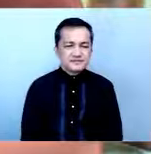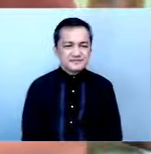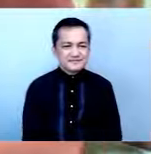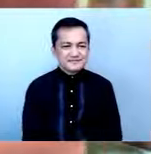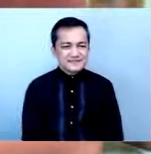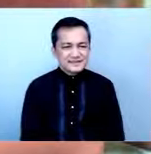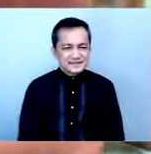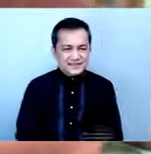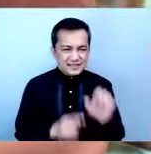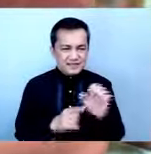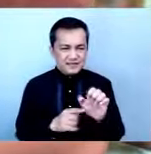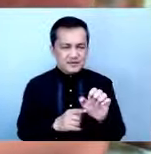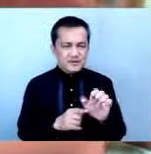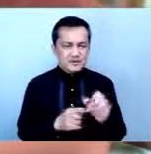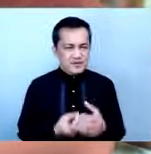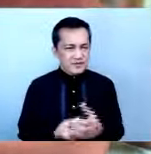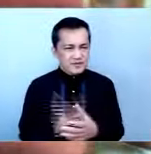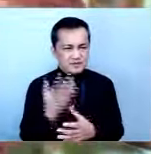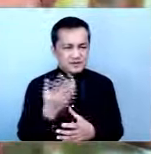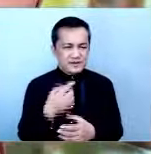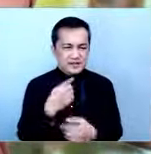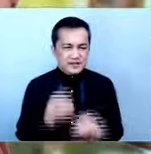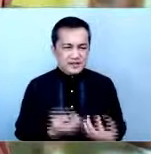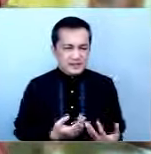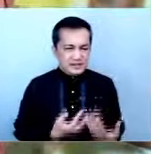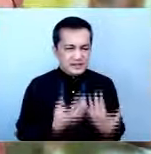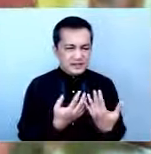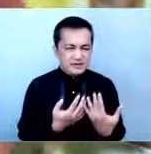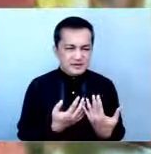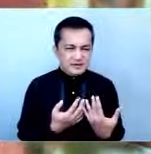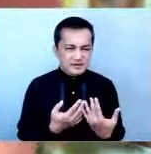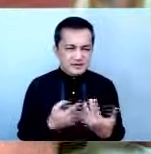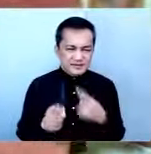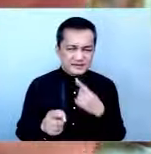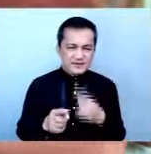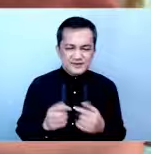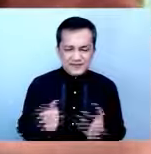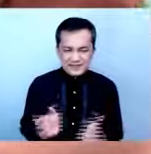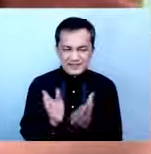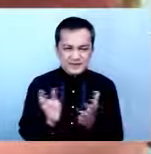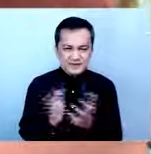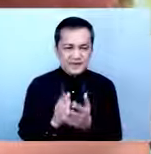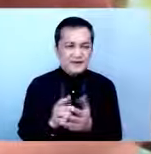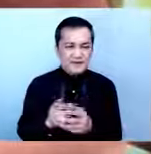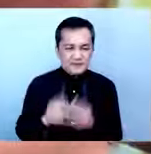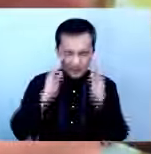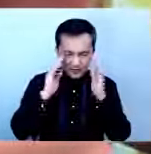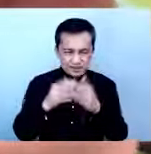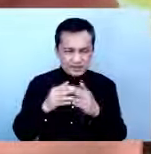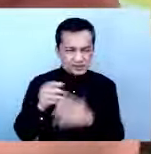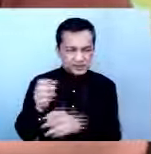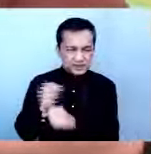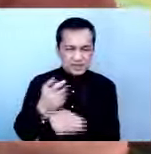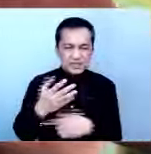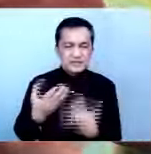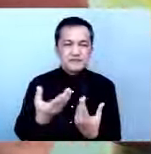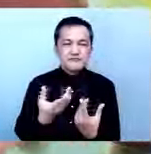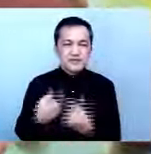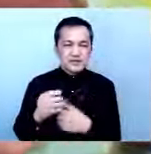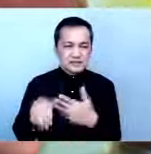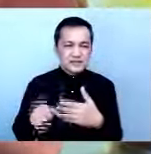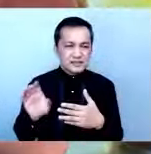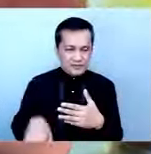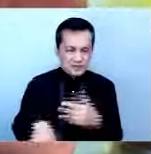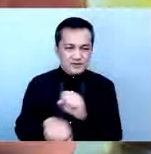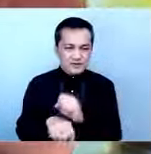sa umaapaw ng mga inspirasyon at motivation! Focus lang para achieve ang lahat ng gawain, kapatid. Ako po, si Maui